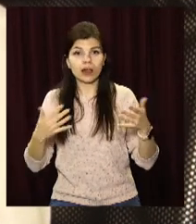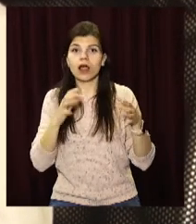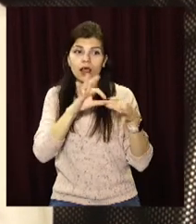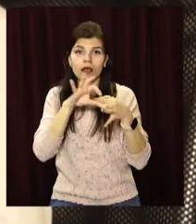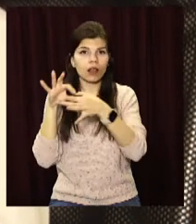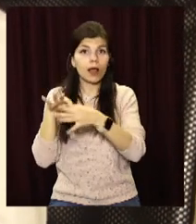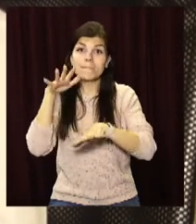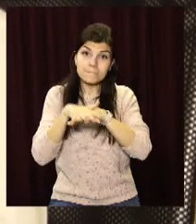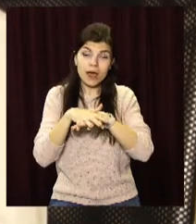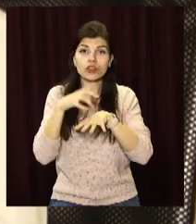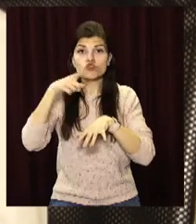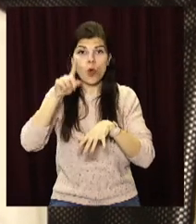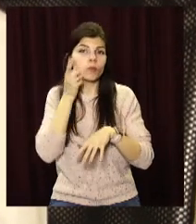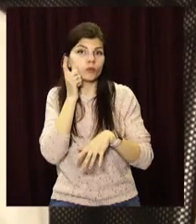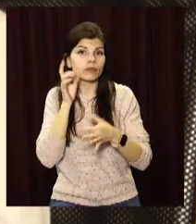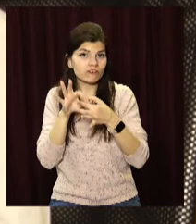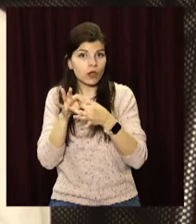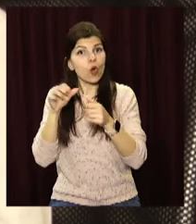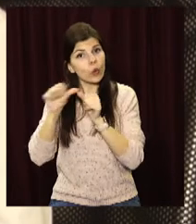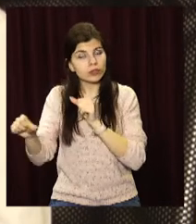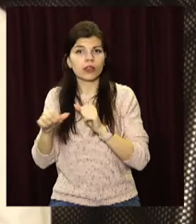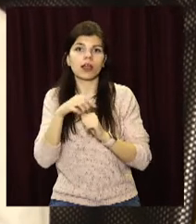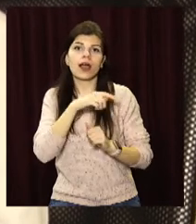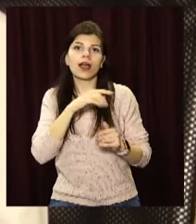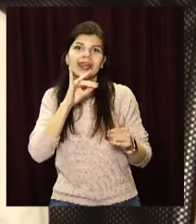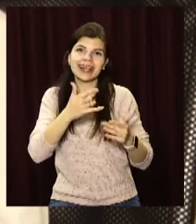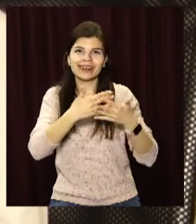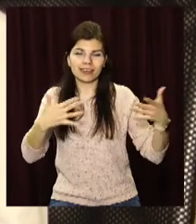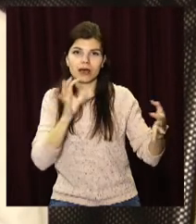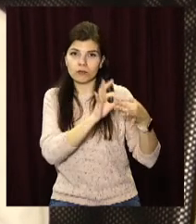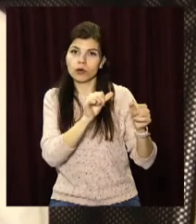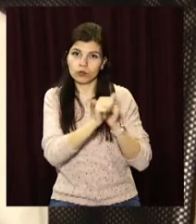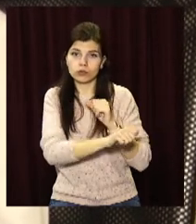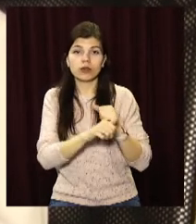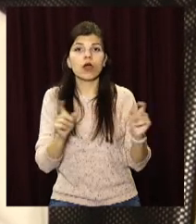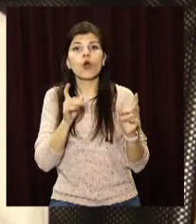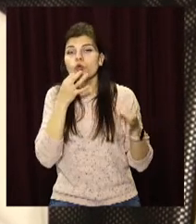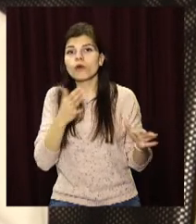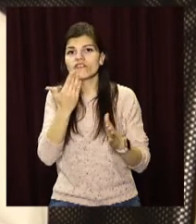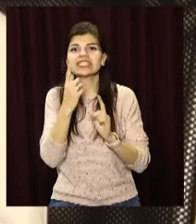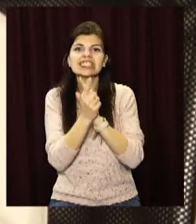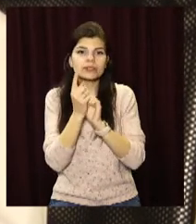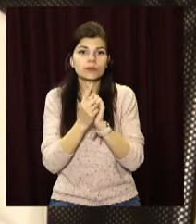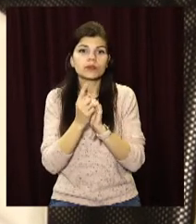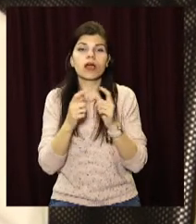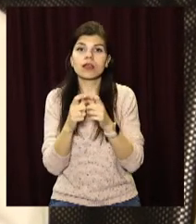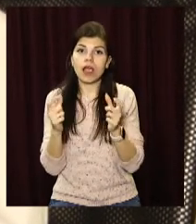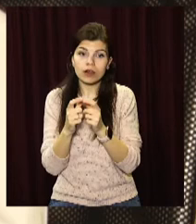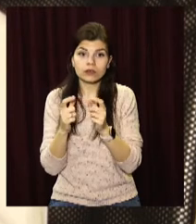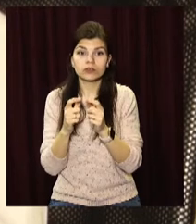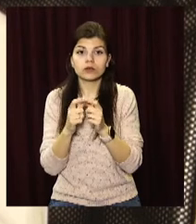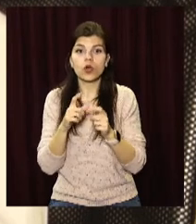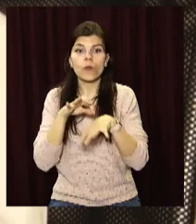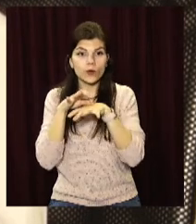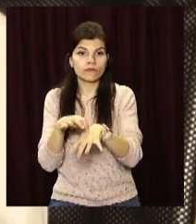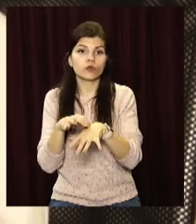користуватися за можливості таким тарифним планом, коли ви з будь-які зміни з вашою карткою